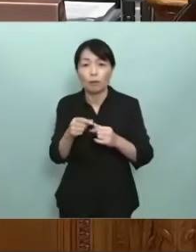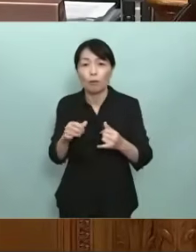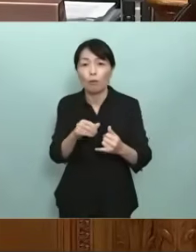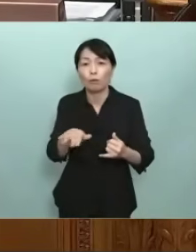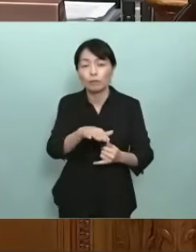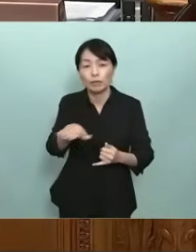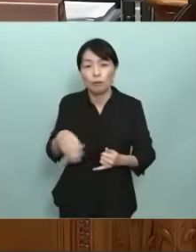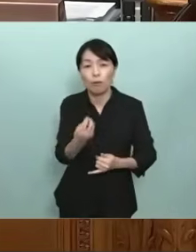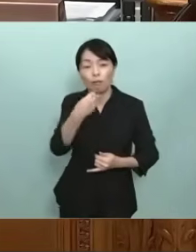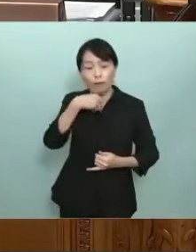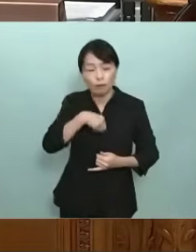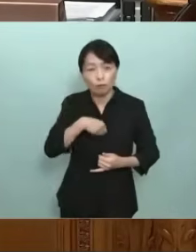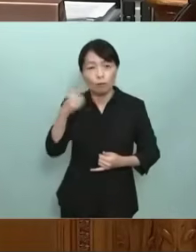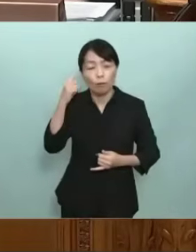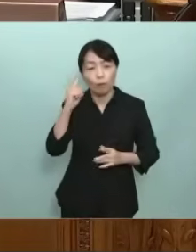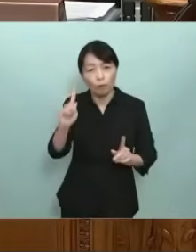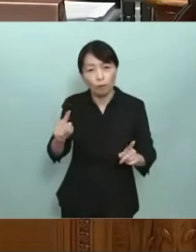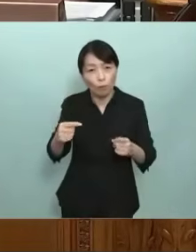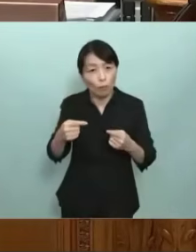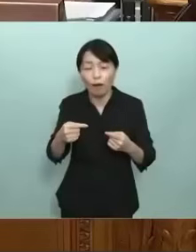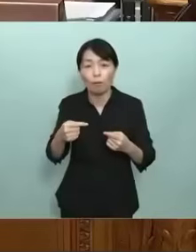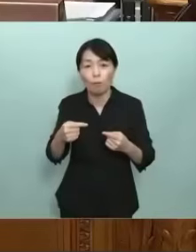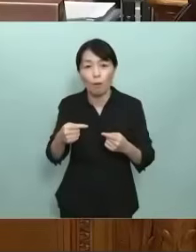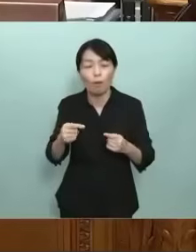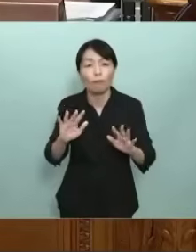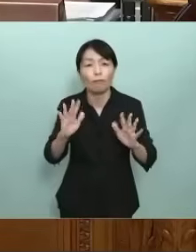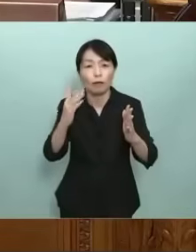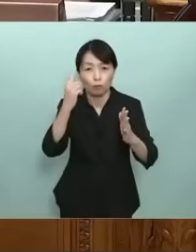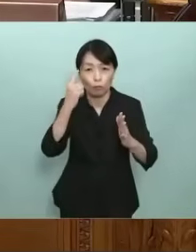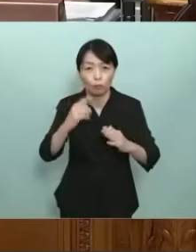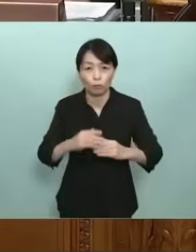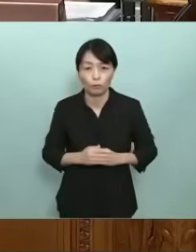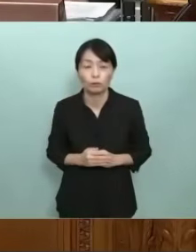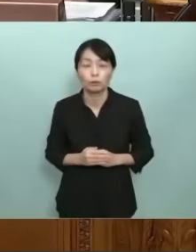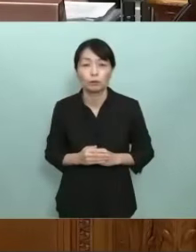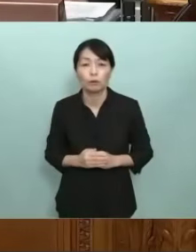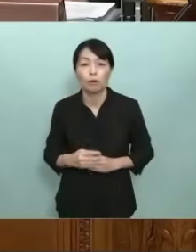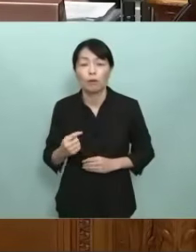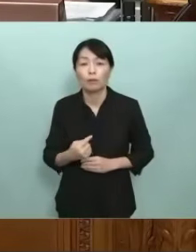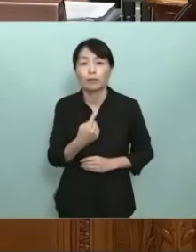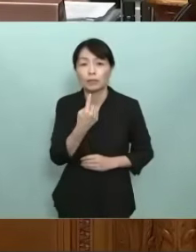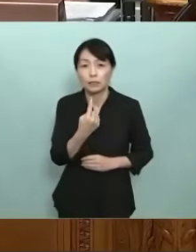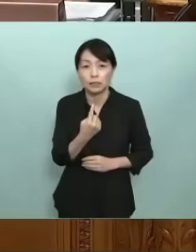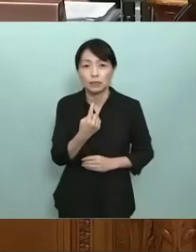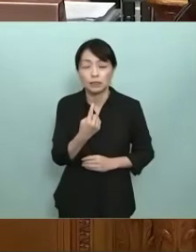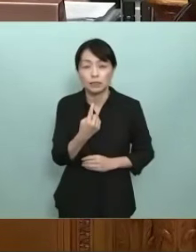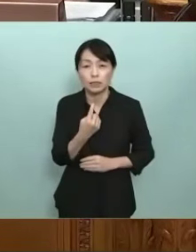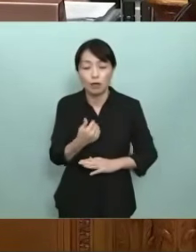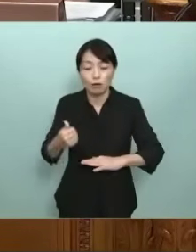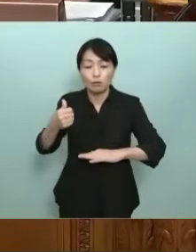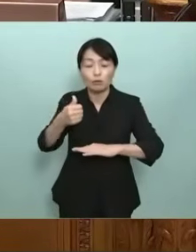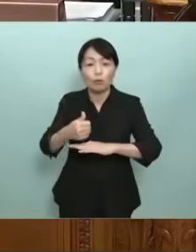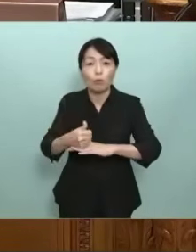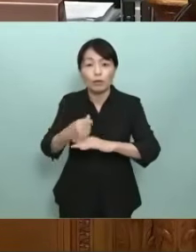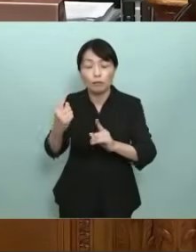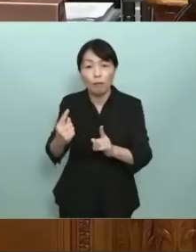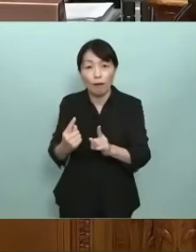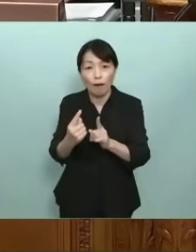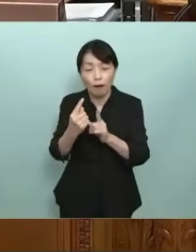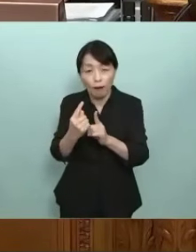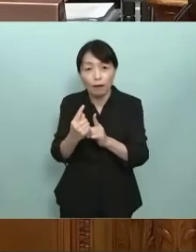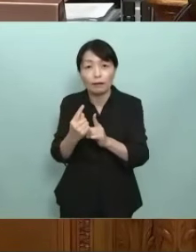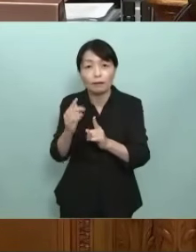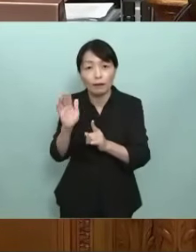納得も共感も得られていません私自身総理とお知り合いにならせていただい